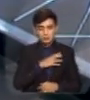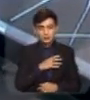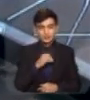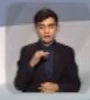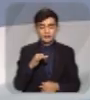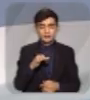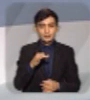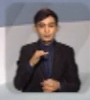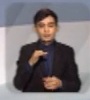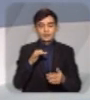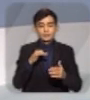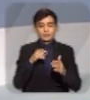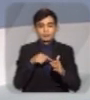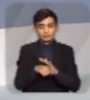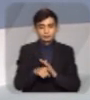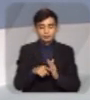И вот здесь вот, конечно,